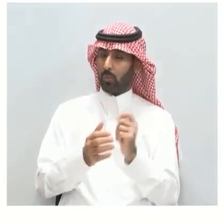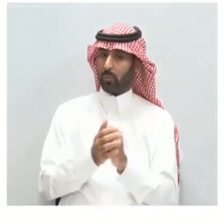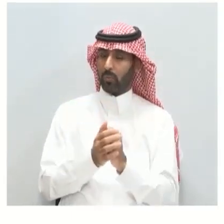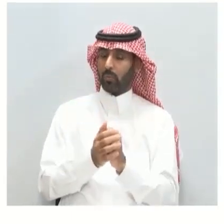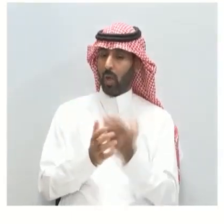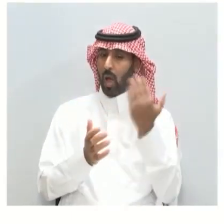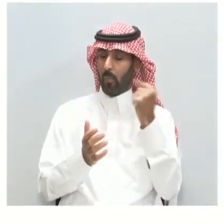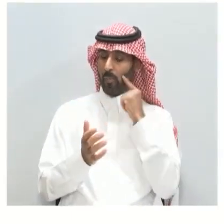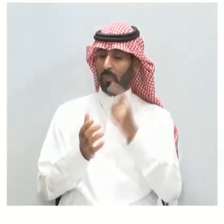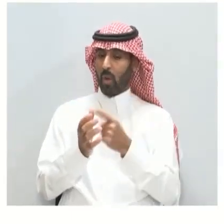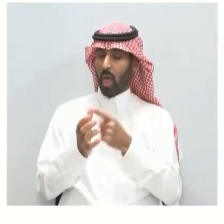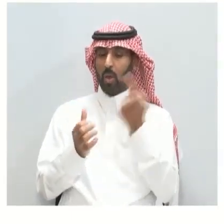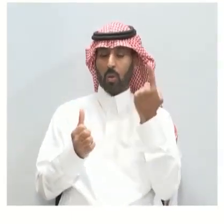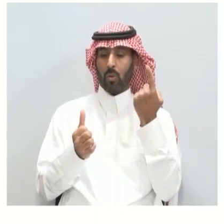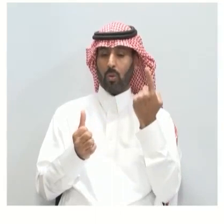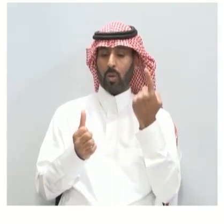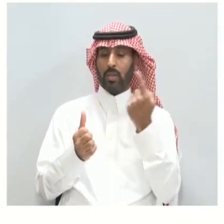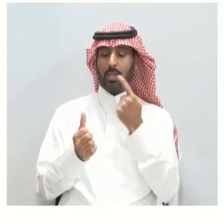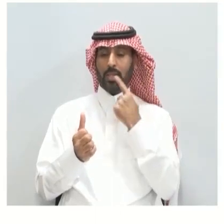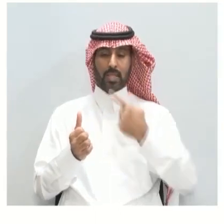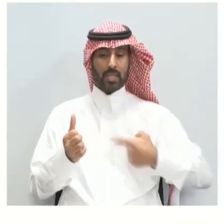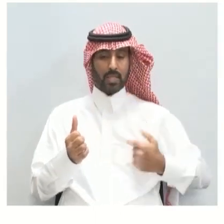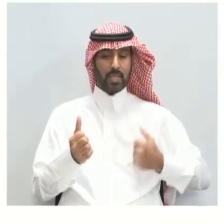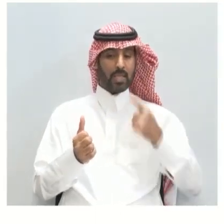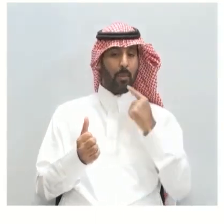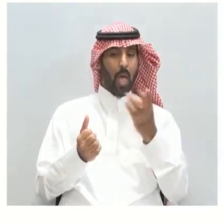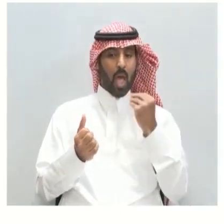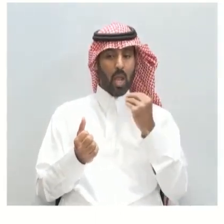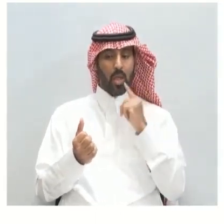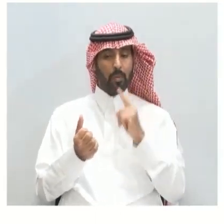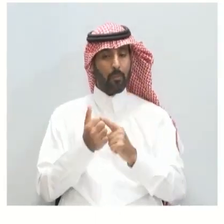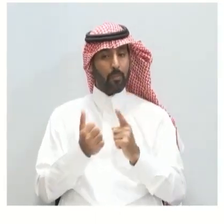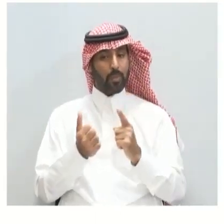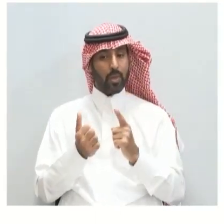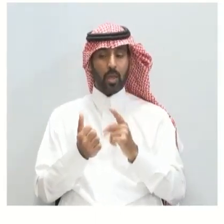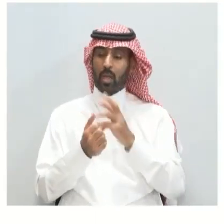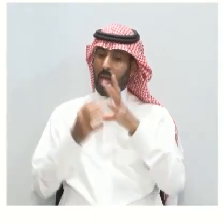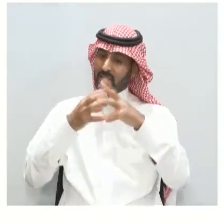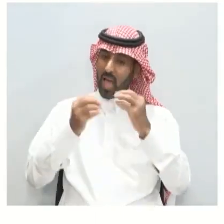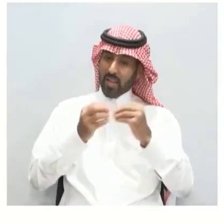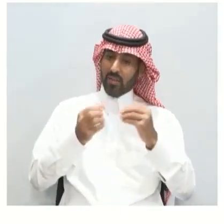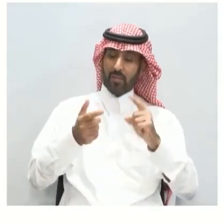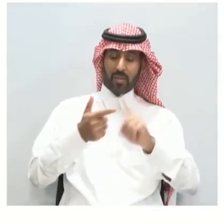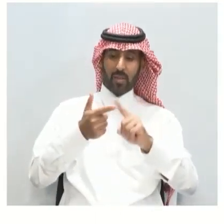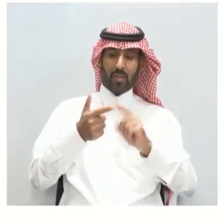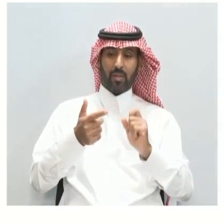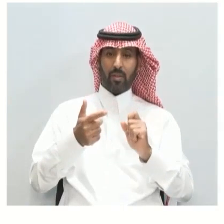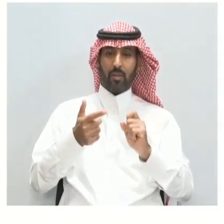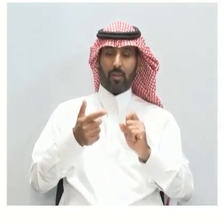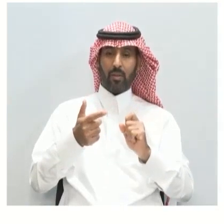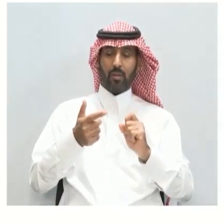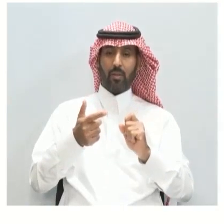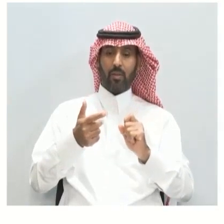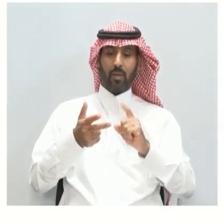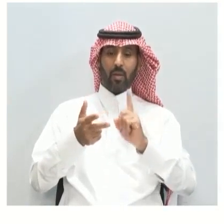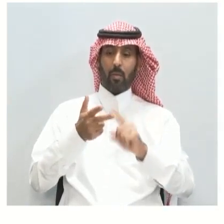وهي قبل كل فن قلنا اولا اسمه اي اسم العلم كذلك تعريفه وفقتم